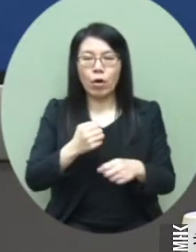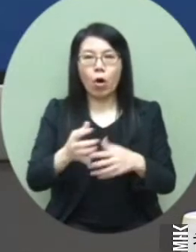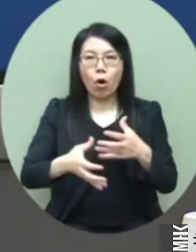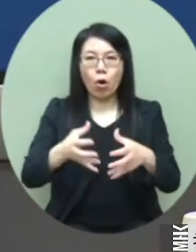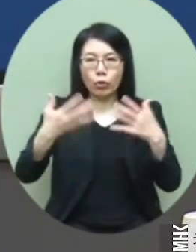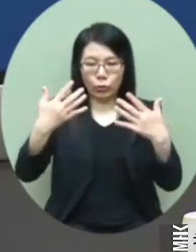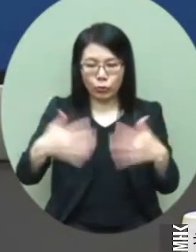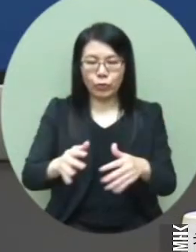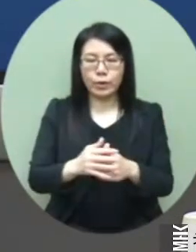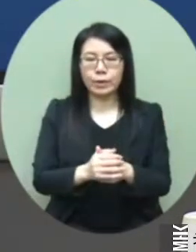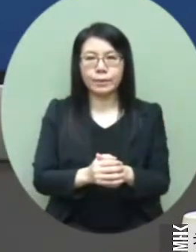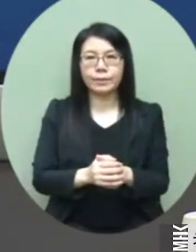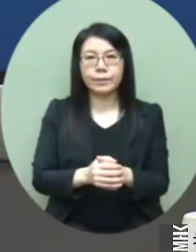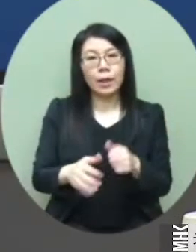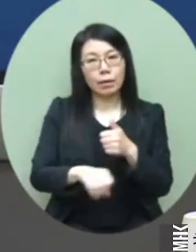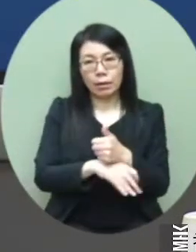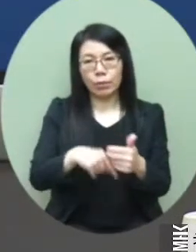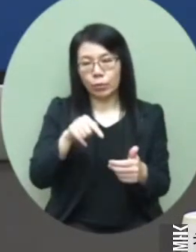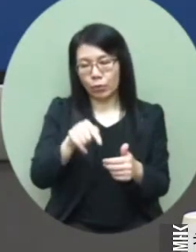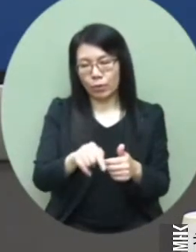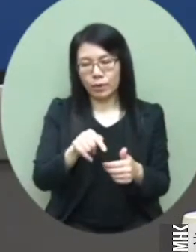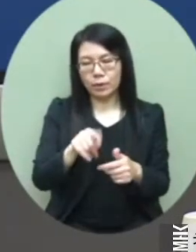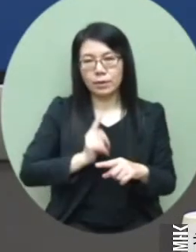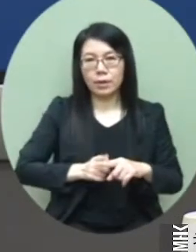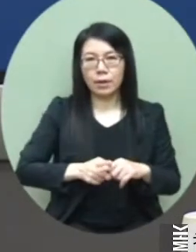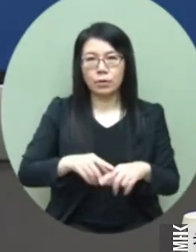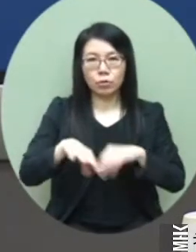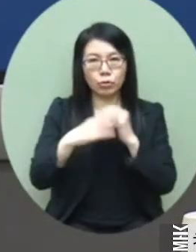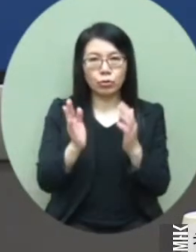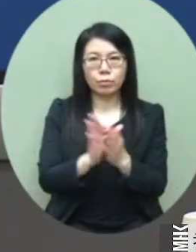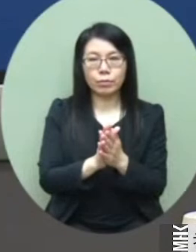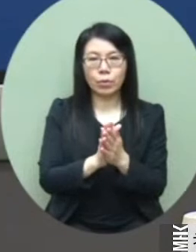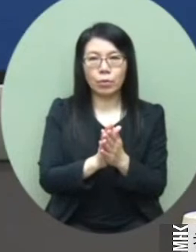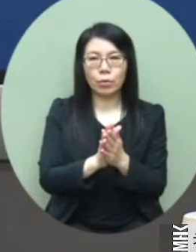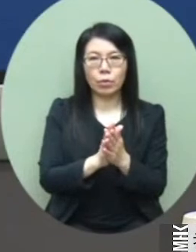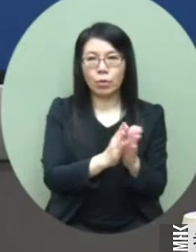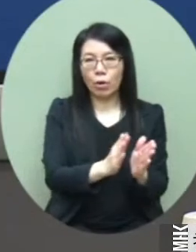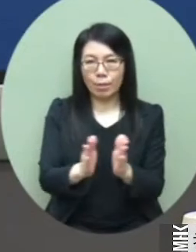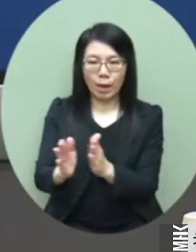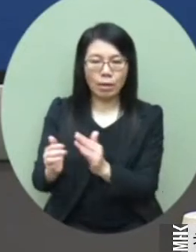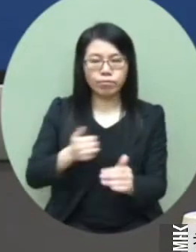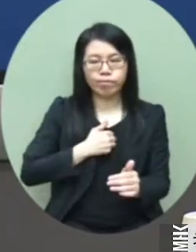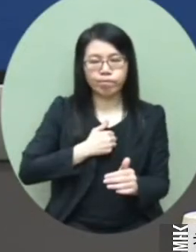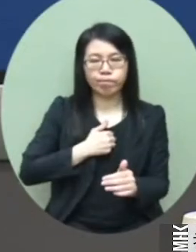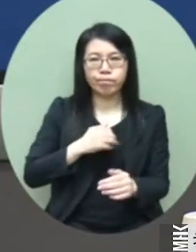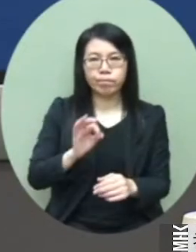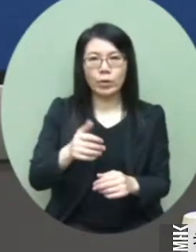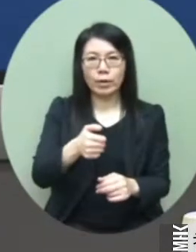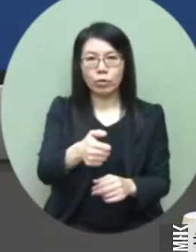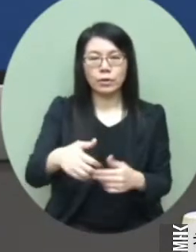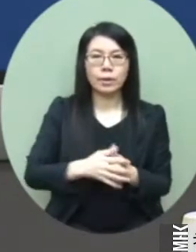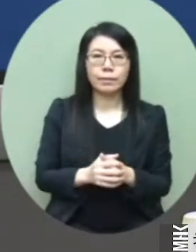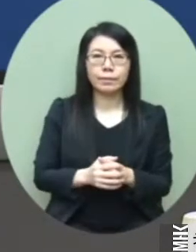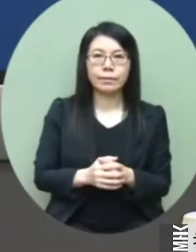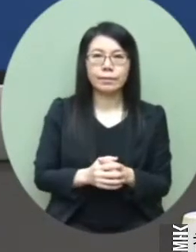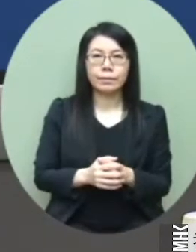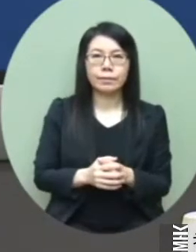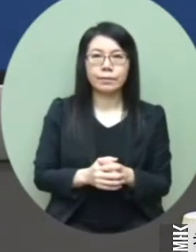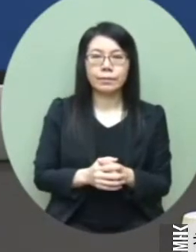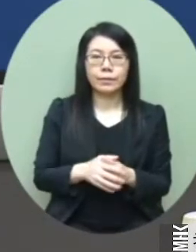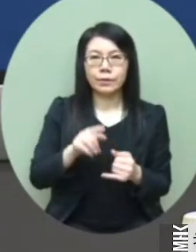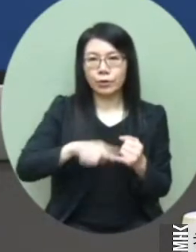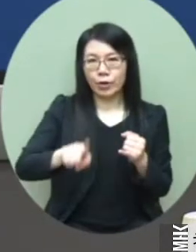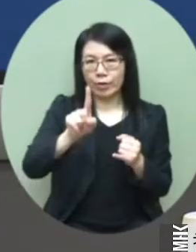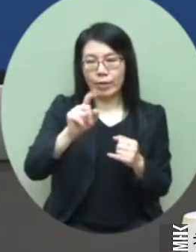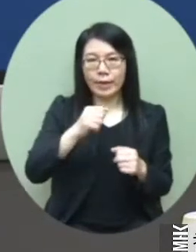開咗會議，所以基本上係有晒充足嘅安排。多謝。 好，我哋問多